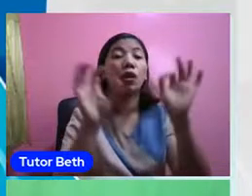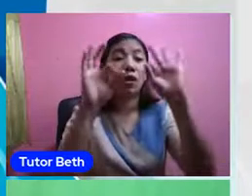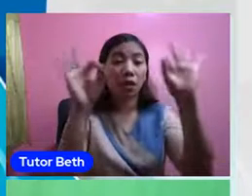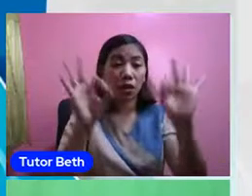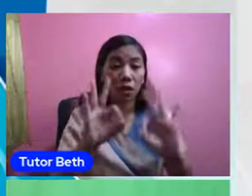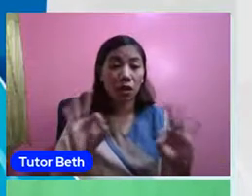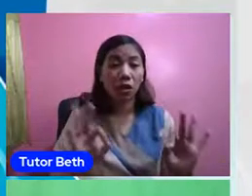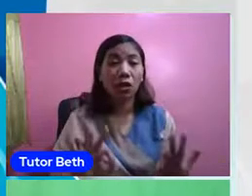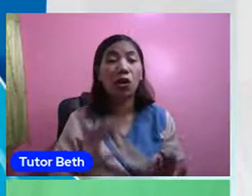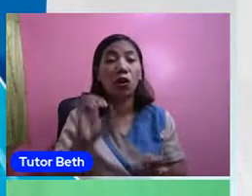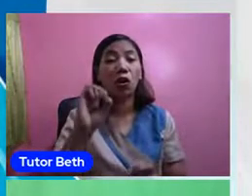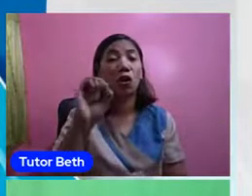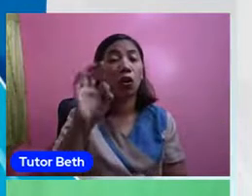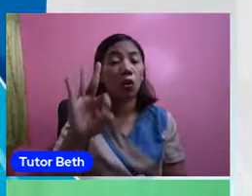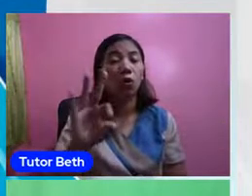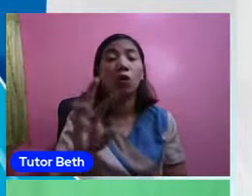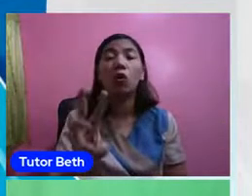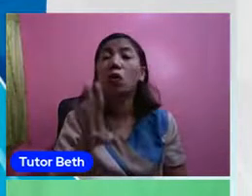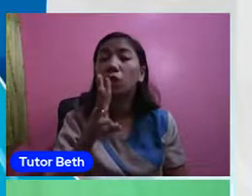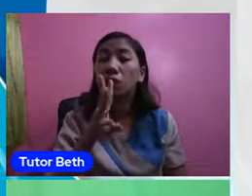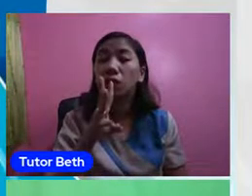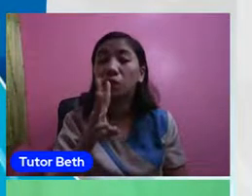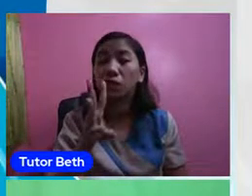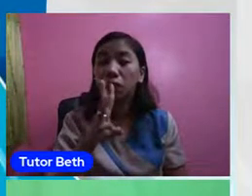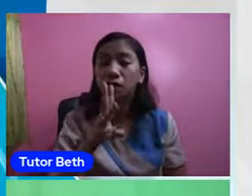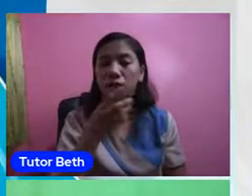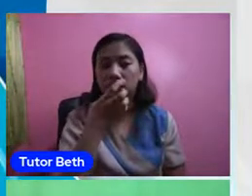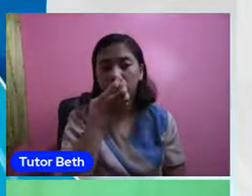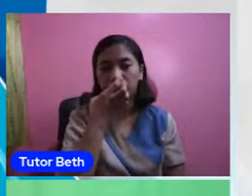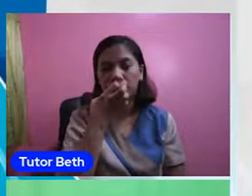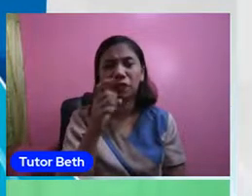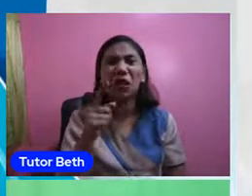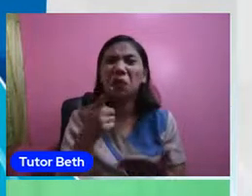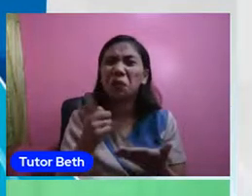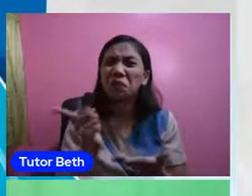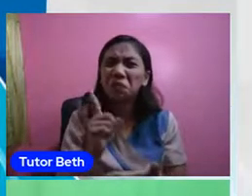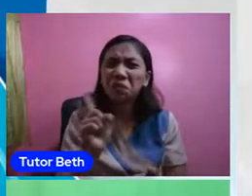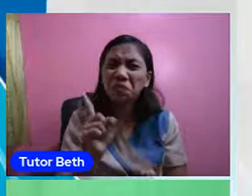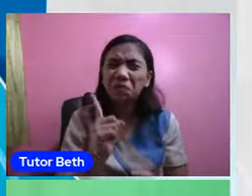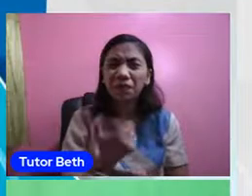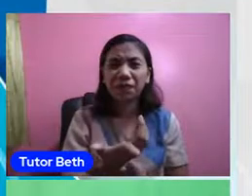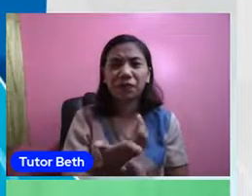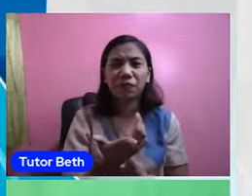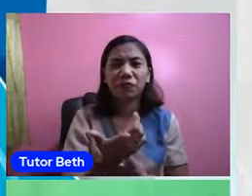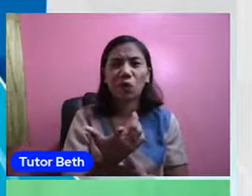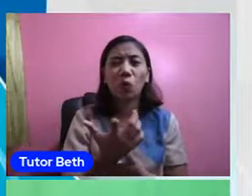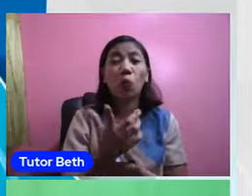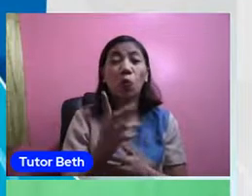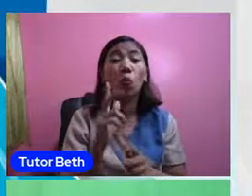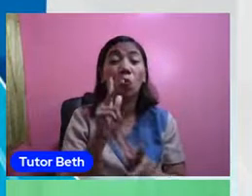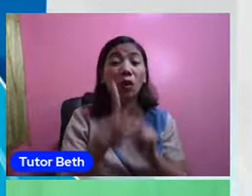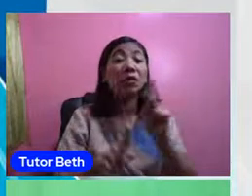nakikita nyo sa ikalawang larawan? Sige nga. Tingnan ko kung may naaalala kayo.